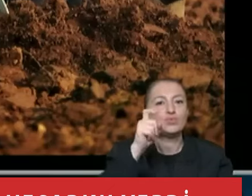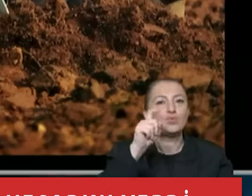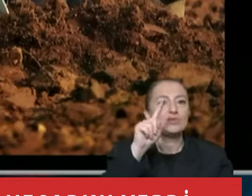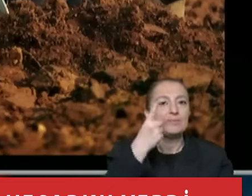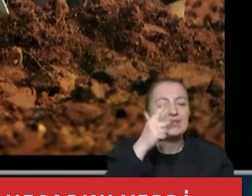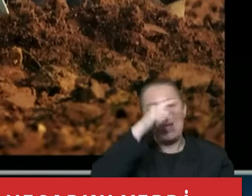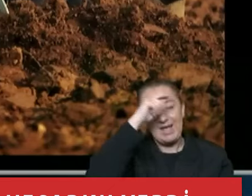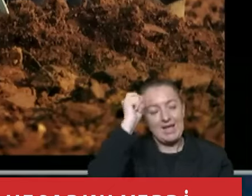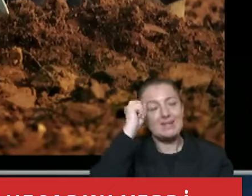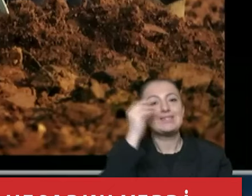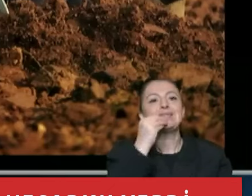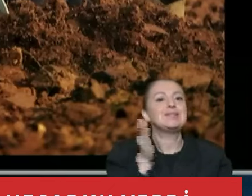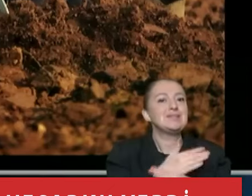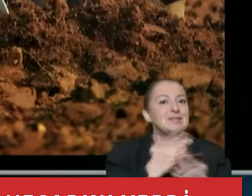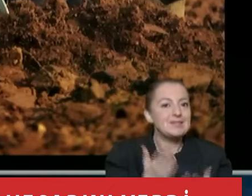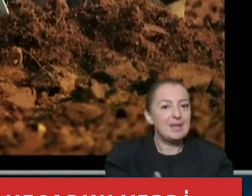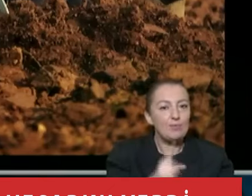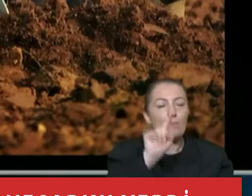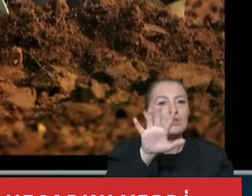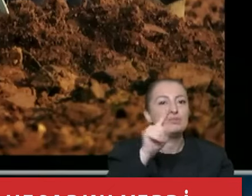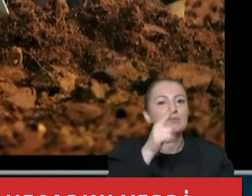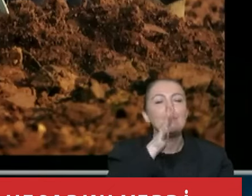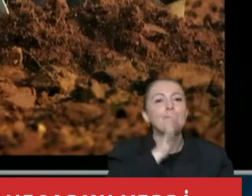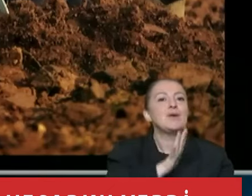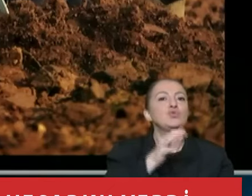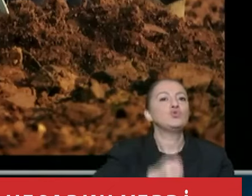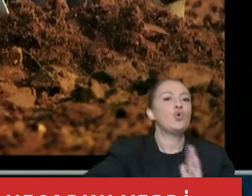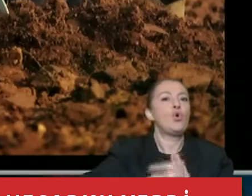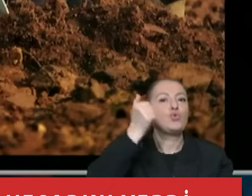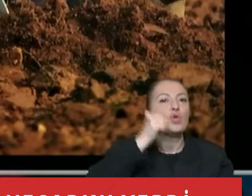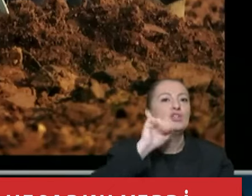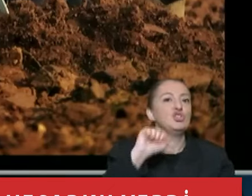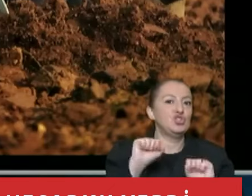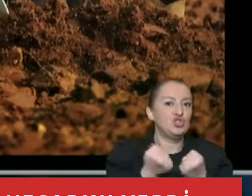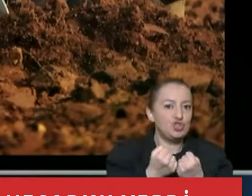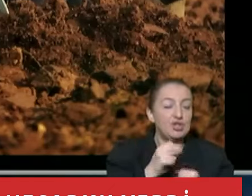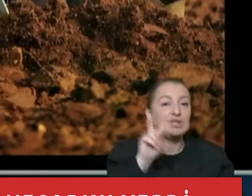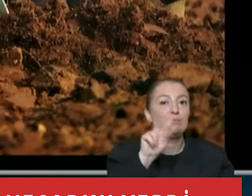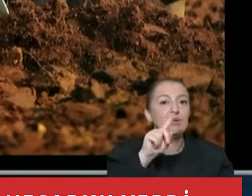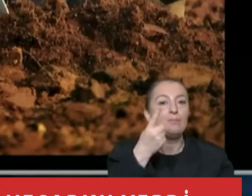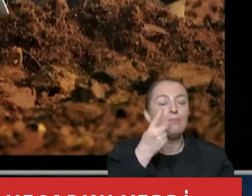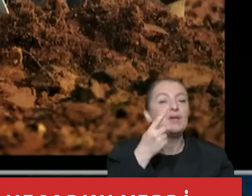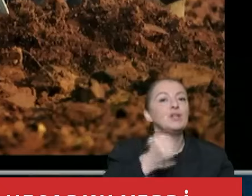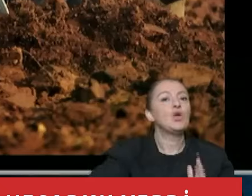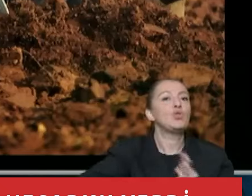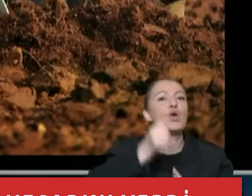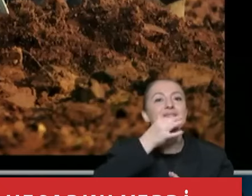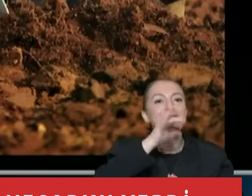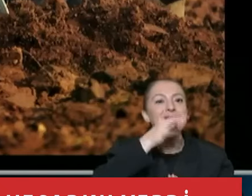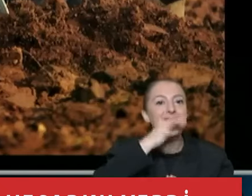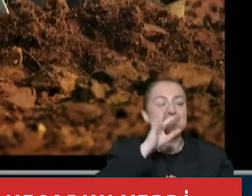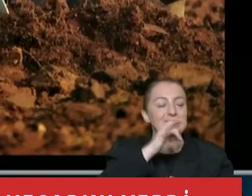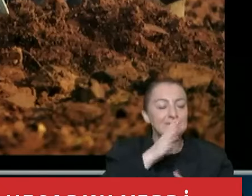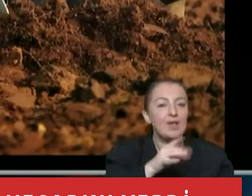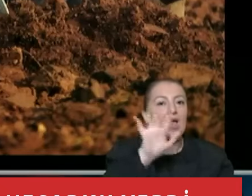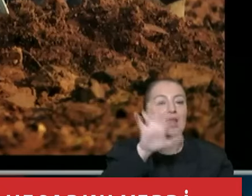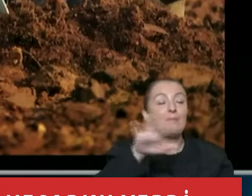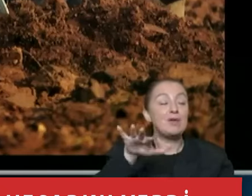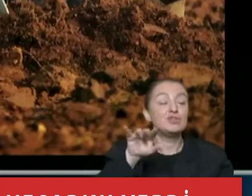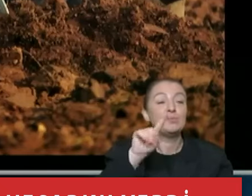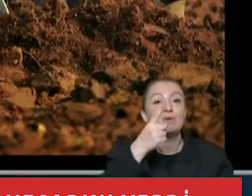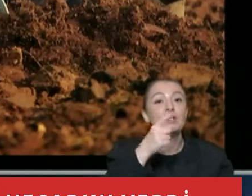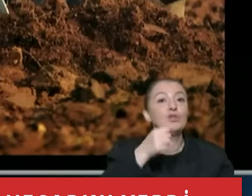sebze 15.500 ton kışlık sebze 20.000 ton ayçiçeği 55.000 ton silaj